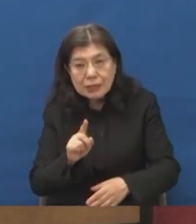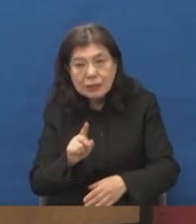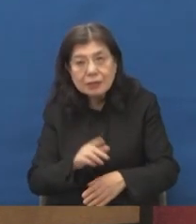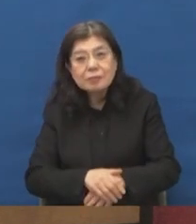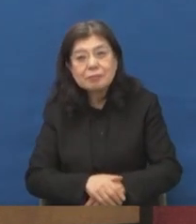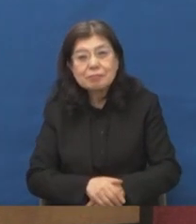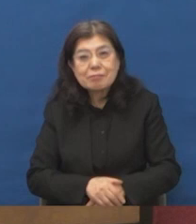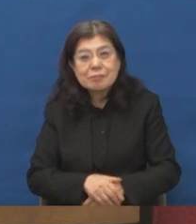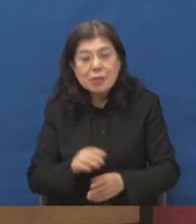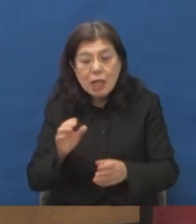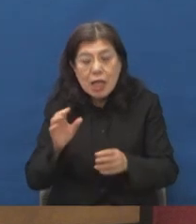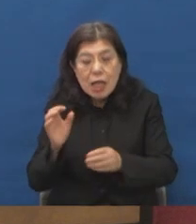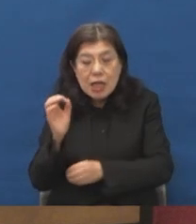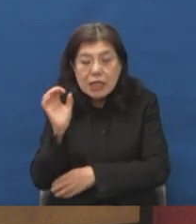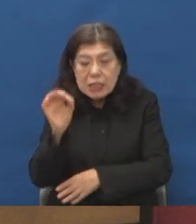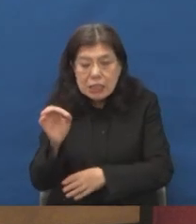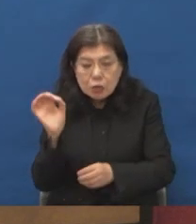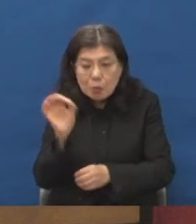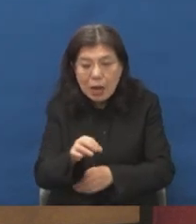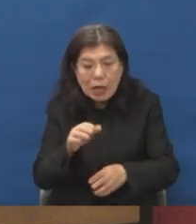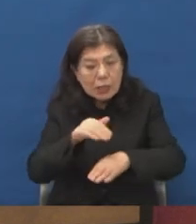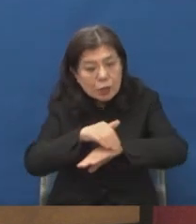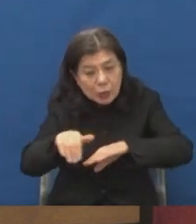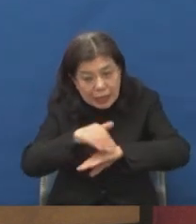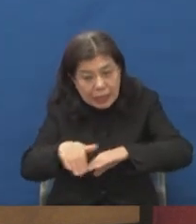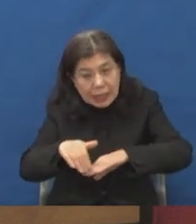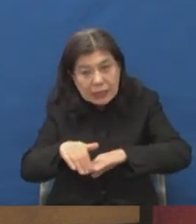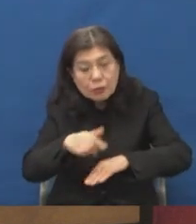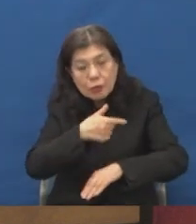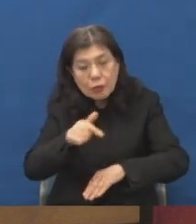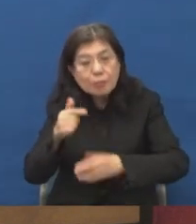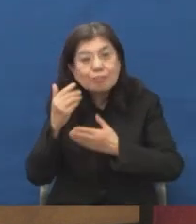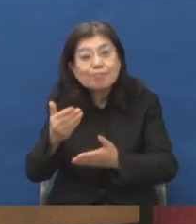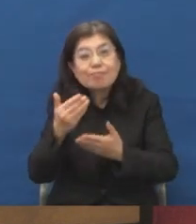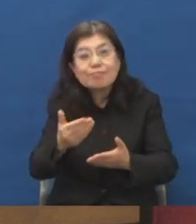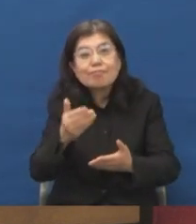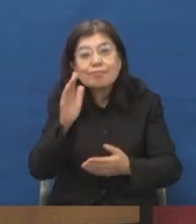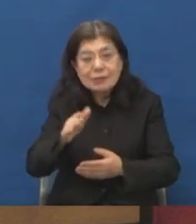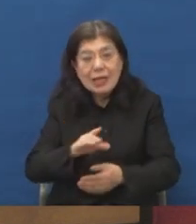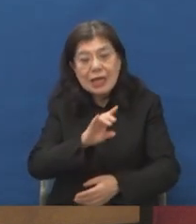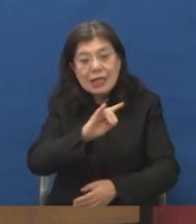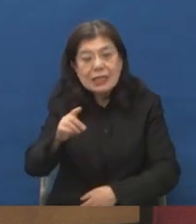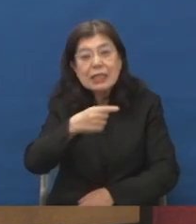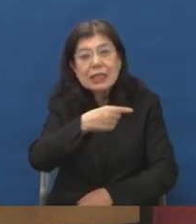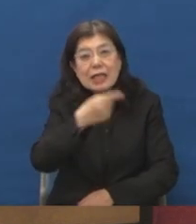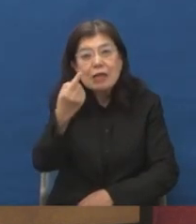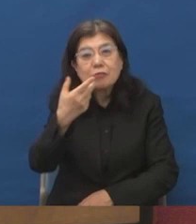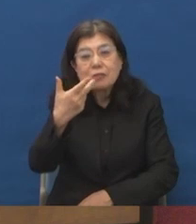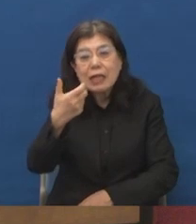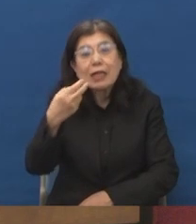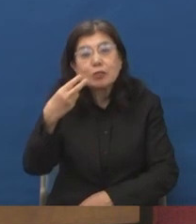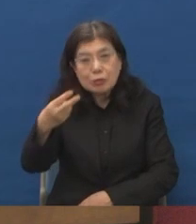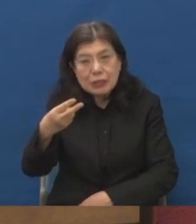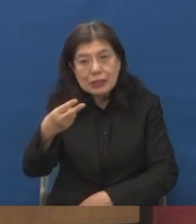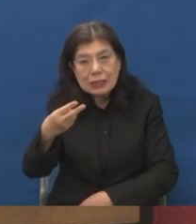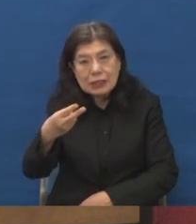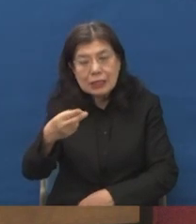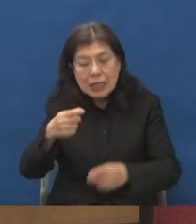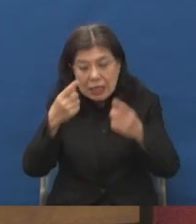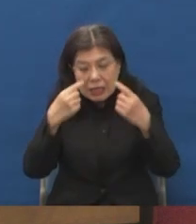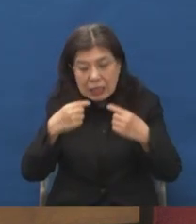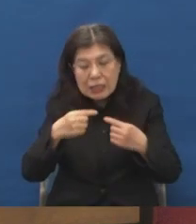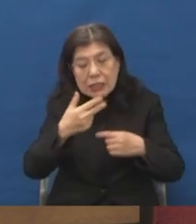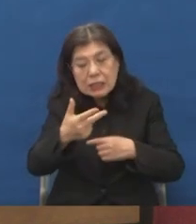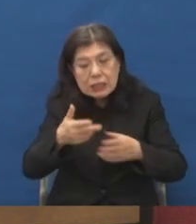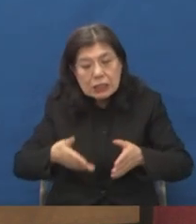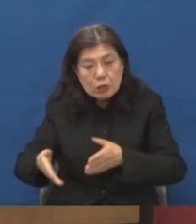当予定などについて質疑やご意見がありました。次に、議第172号指導路線の認定